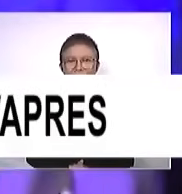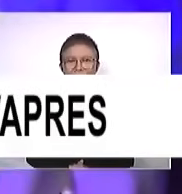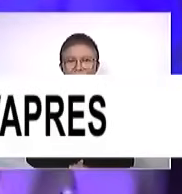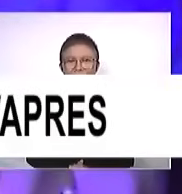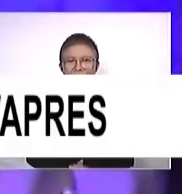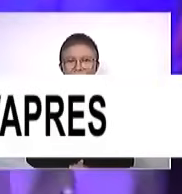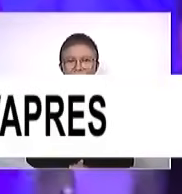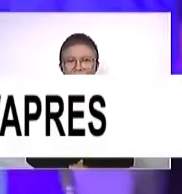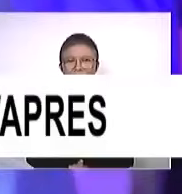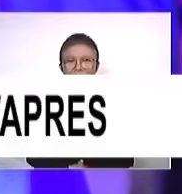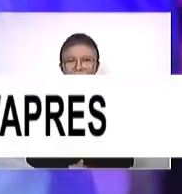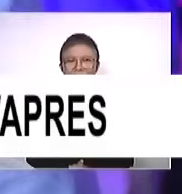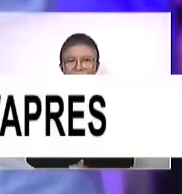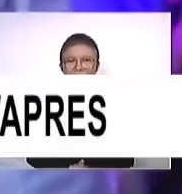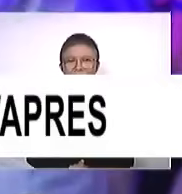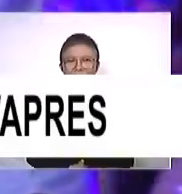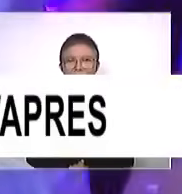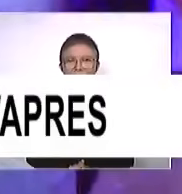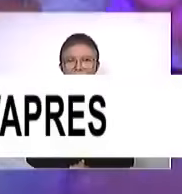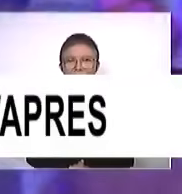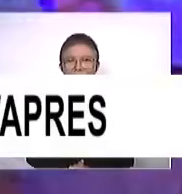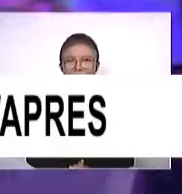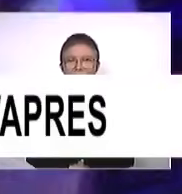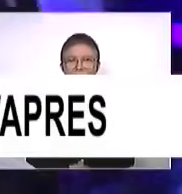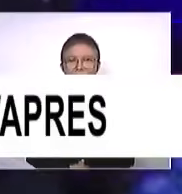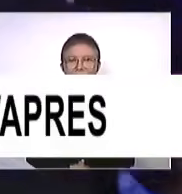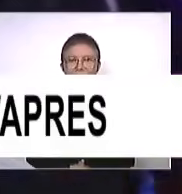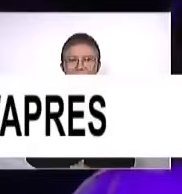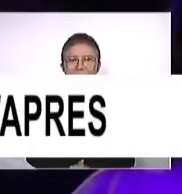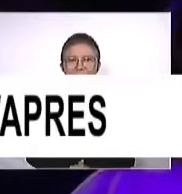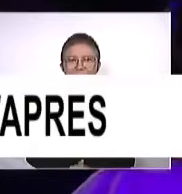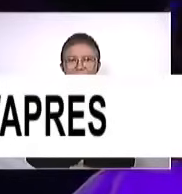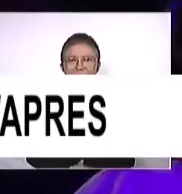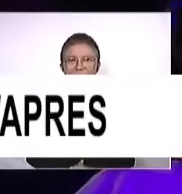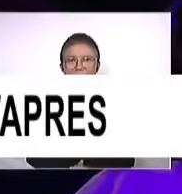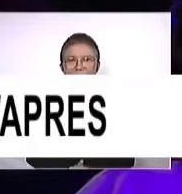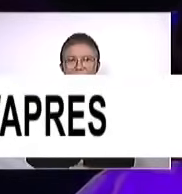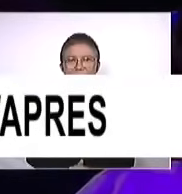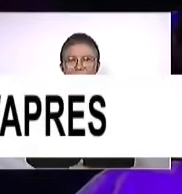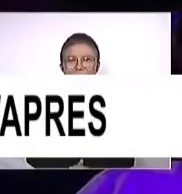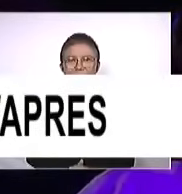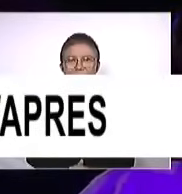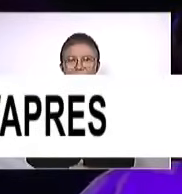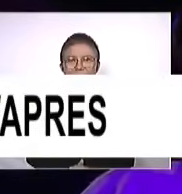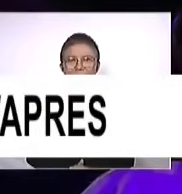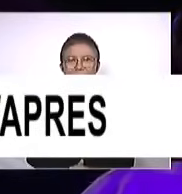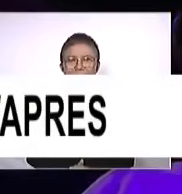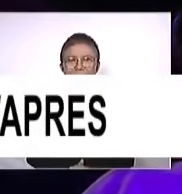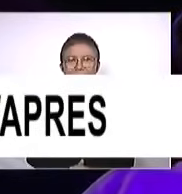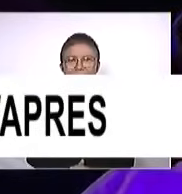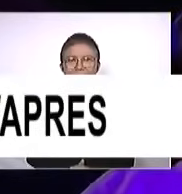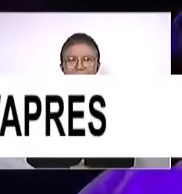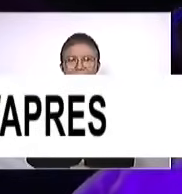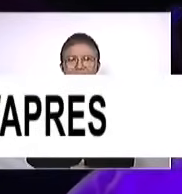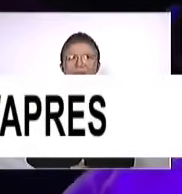yang meragukan ee kemampuan Gibran untuk berdebat begitu tapi kemudian ditunjukkan dibuktikan dalam debat ee